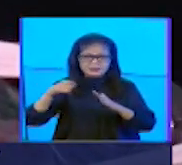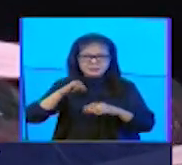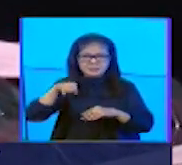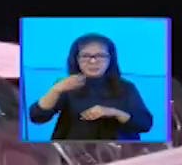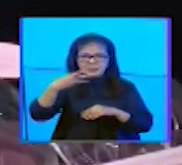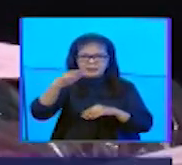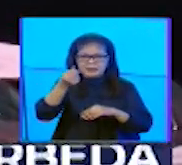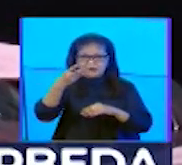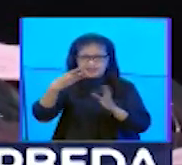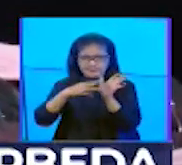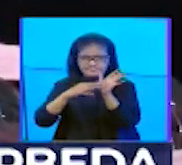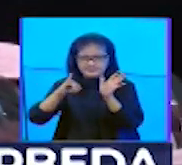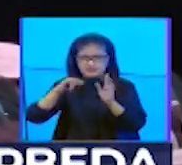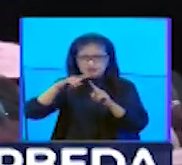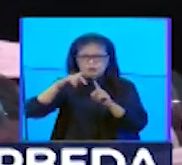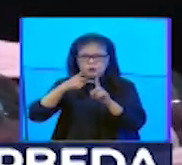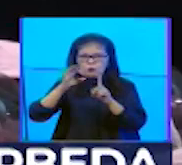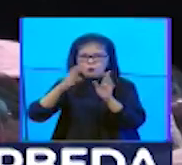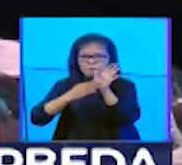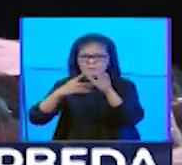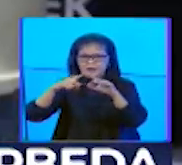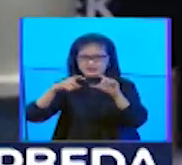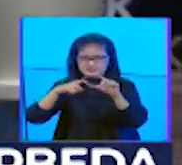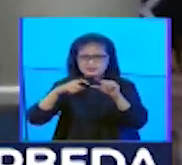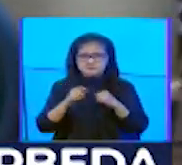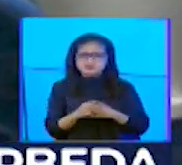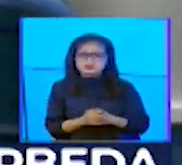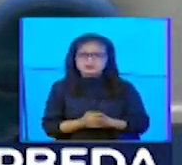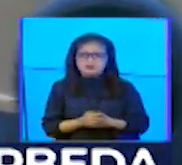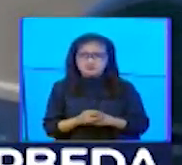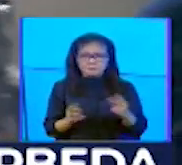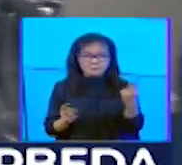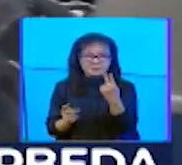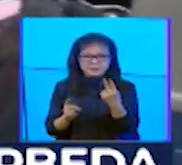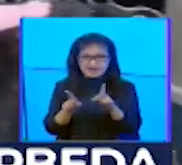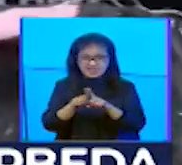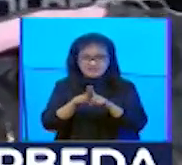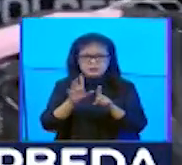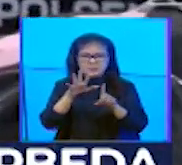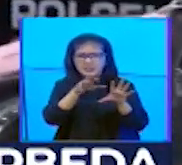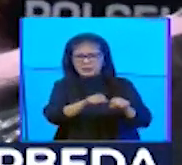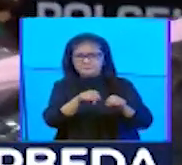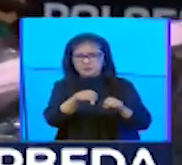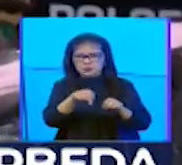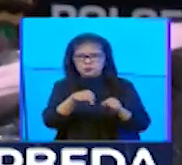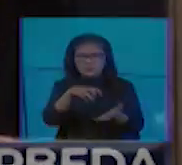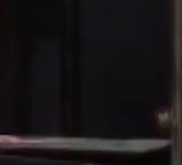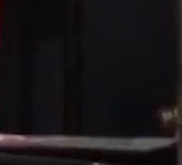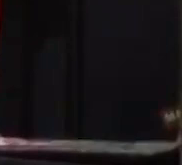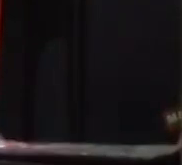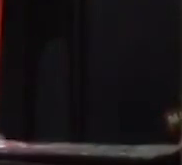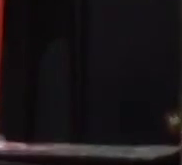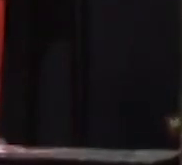Thomas pasangan suami istri ini diamankan oleh penyidik dari lokasi berbeda sang istri